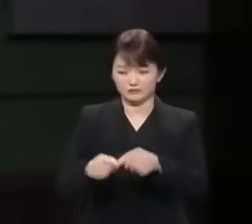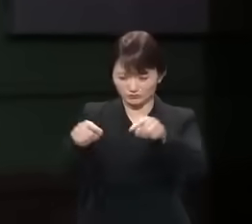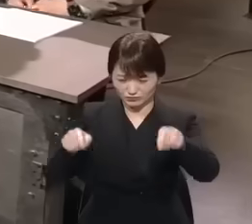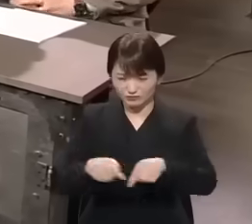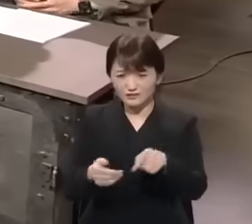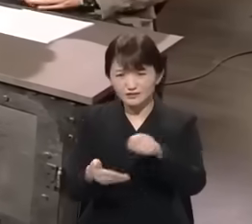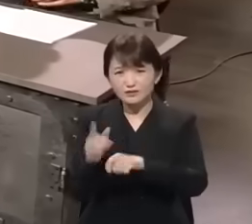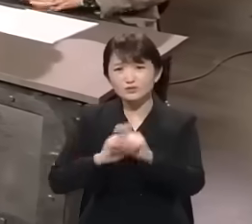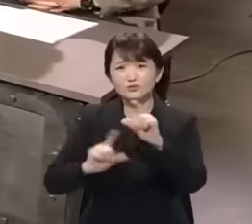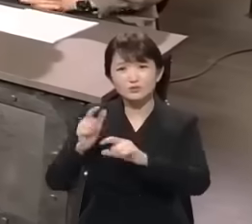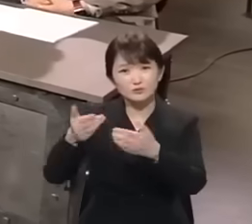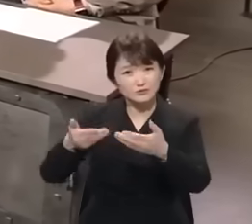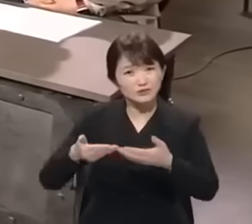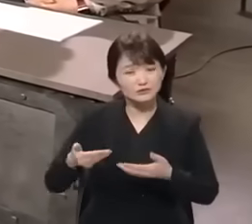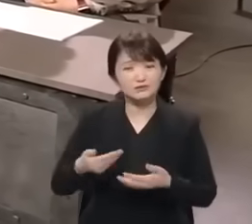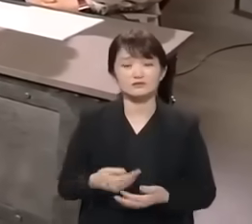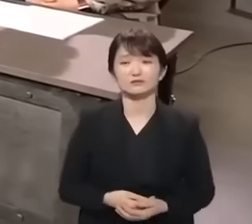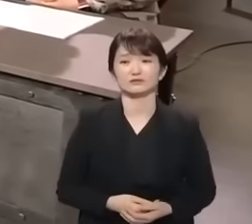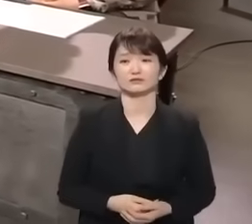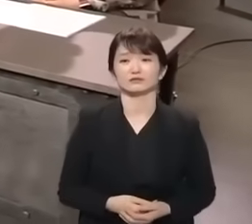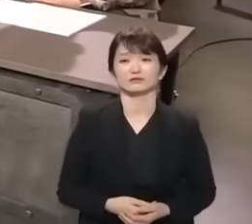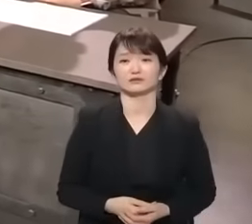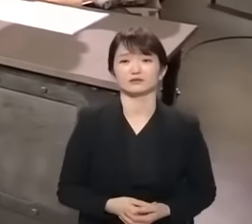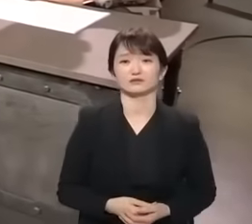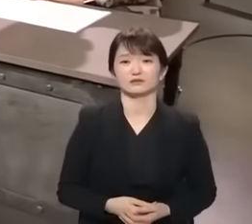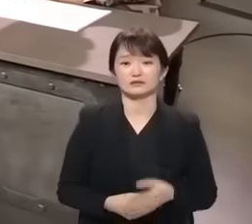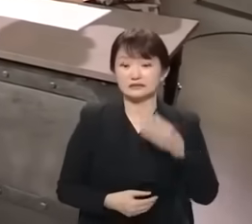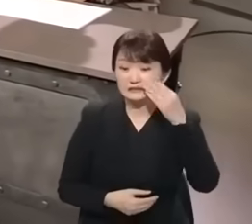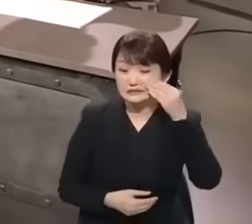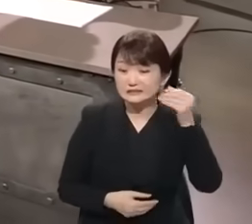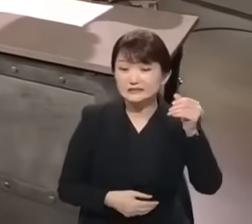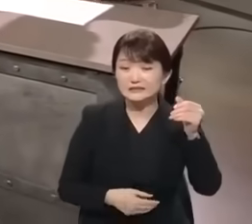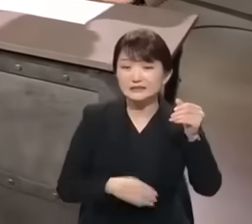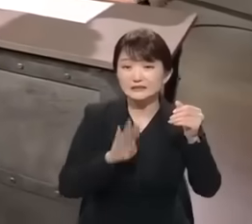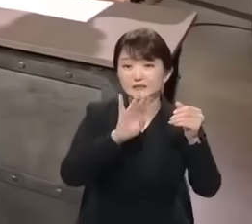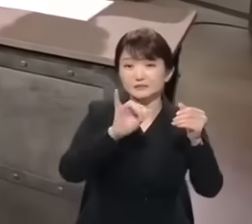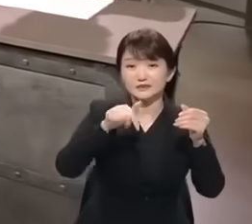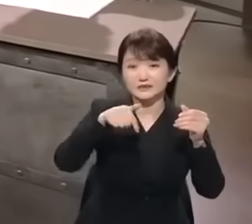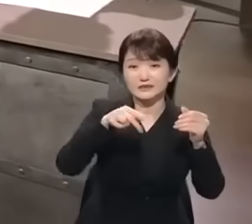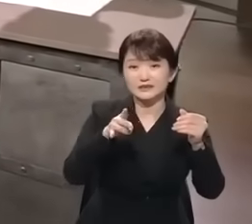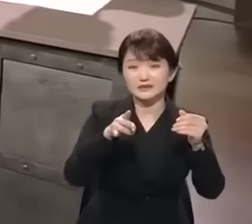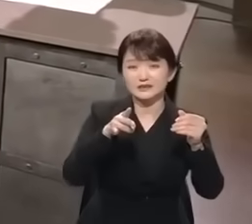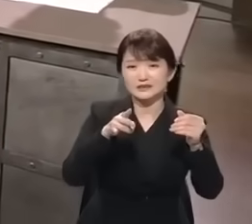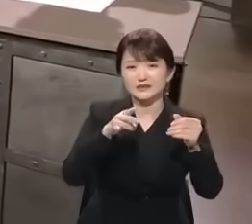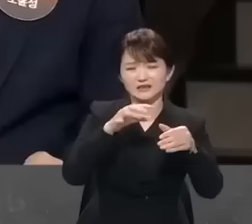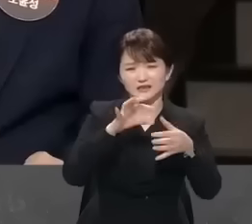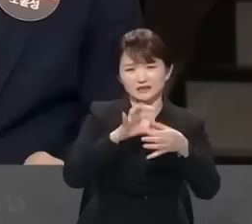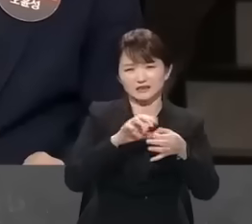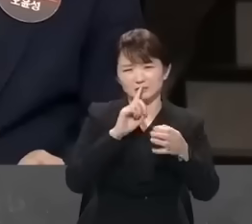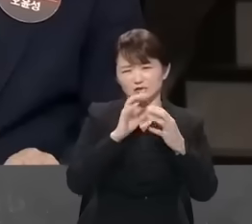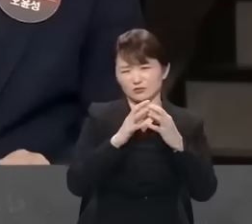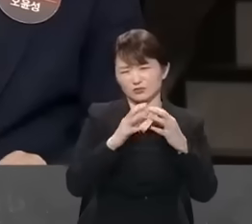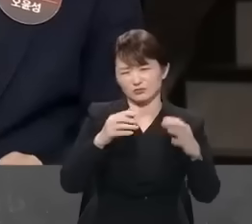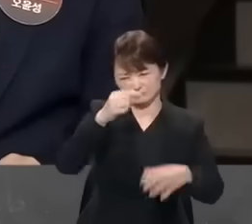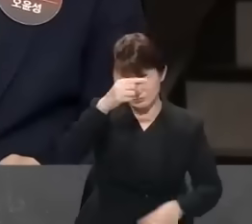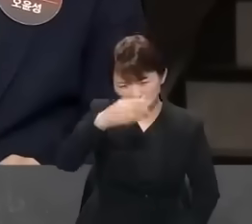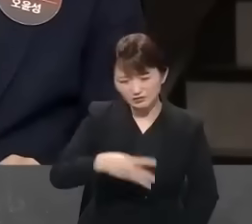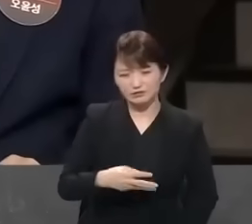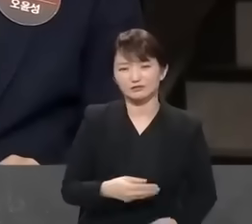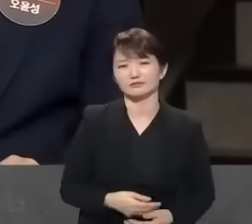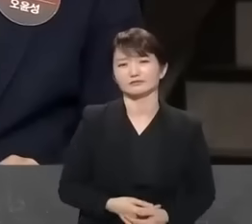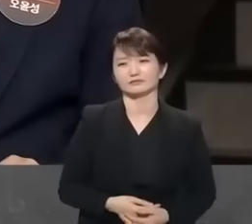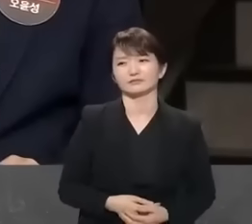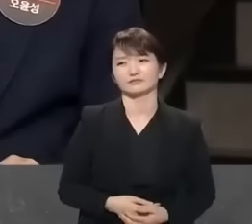그 진짜 이게이 비계 비계살 논란 이거 한두 번이 아니에요 그렇습니다 그동안에 이제